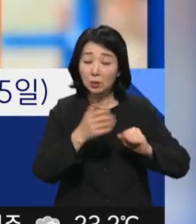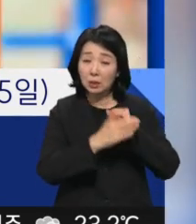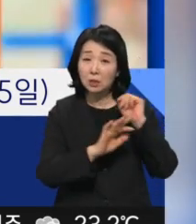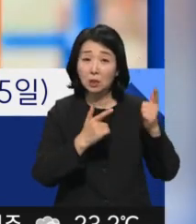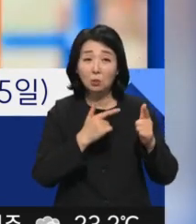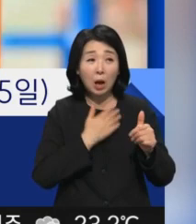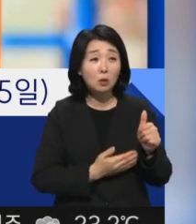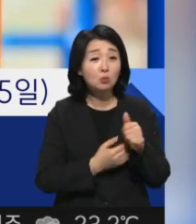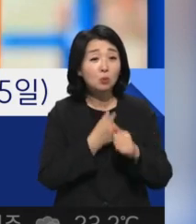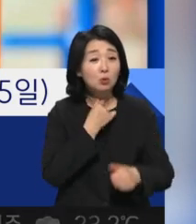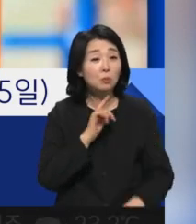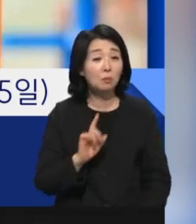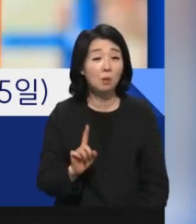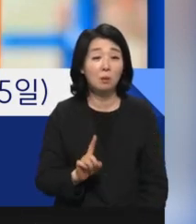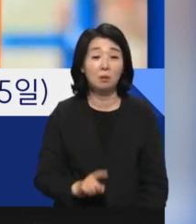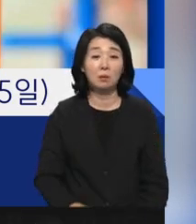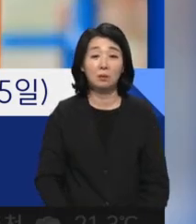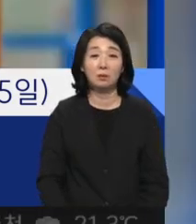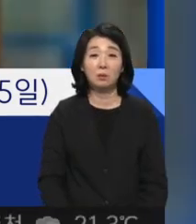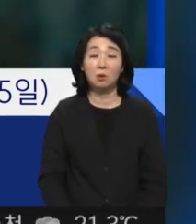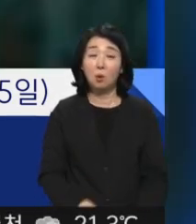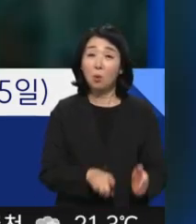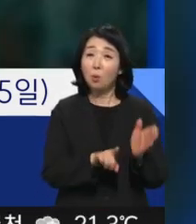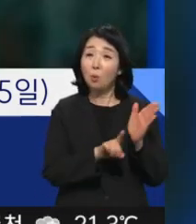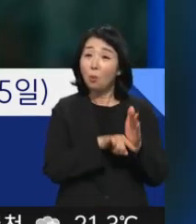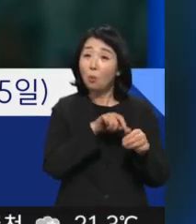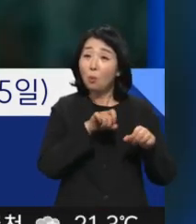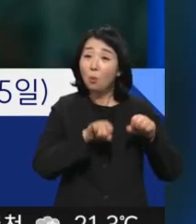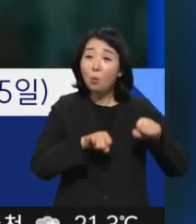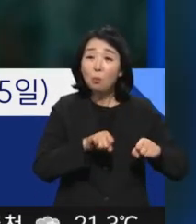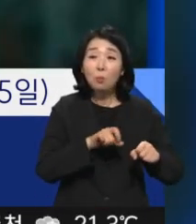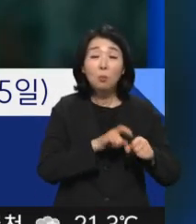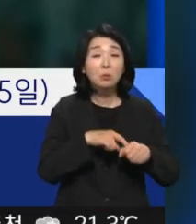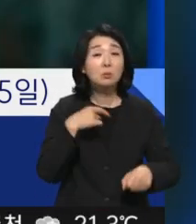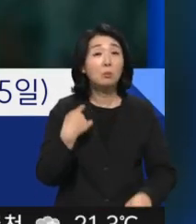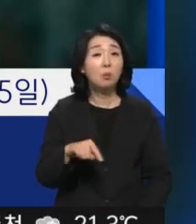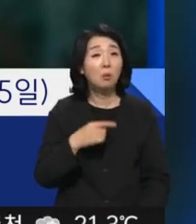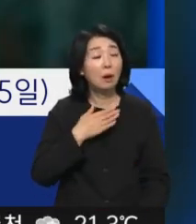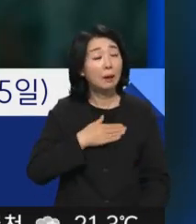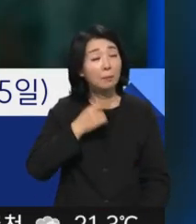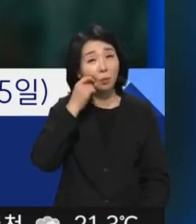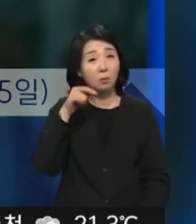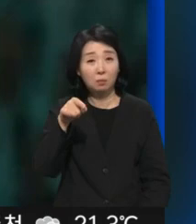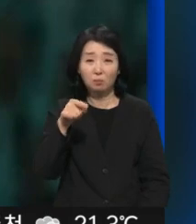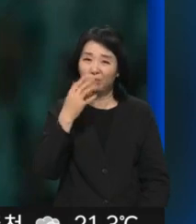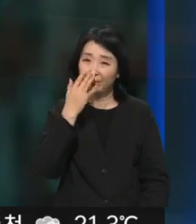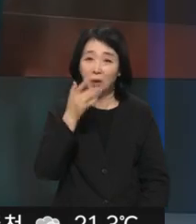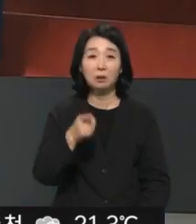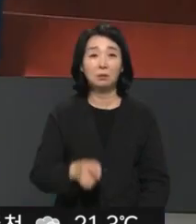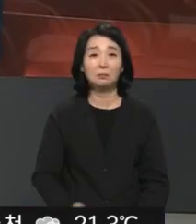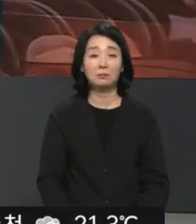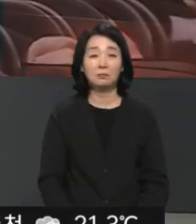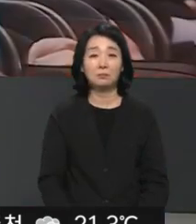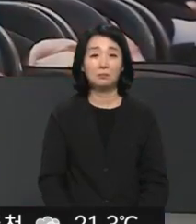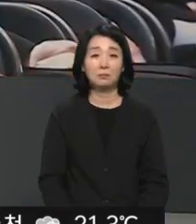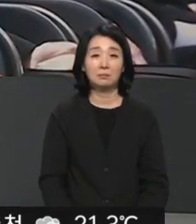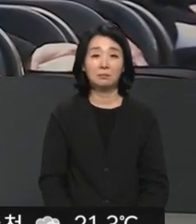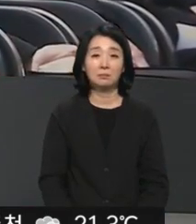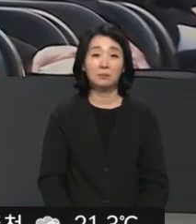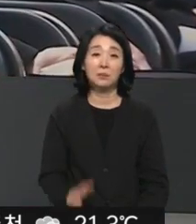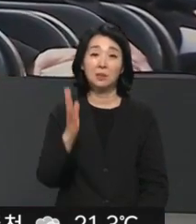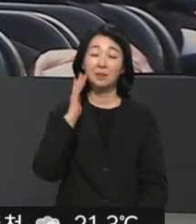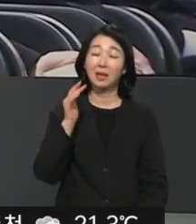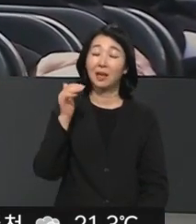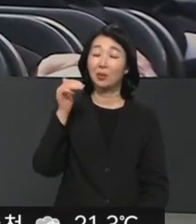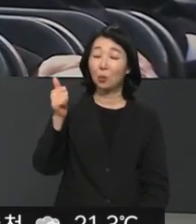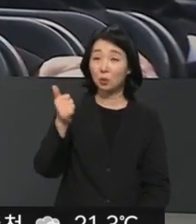뭘 알리자는 건지 뭘 홍보하자는 건지 도대체 알 수가 없습니다. 그리고 윤 대통령